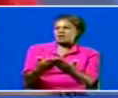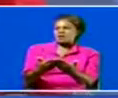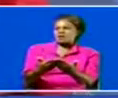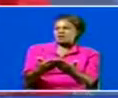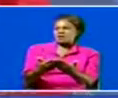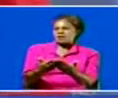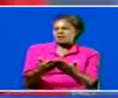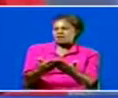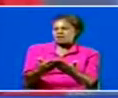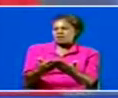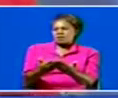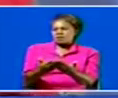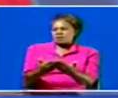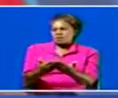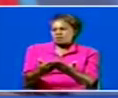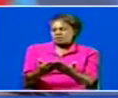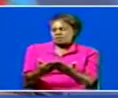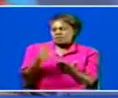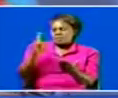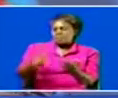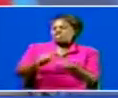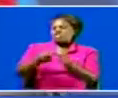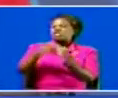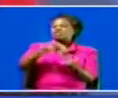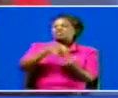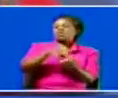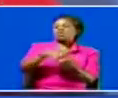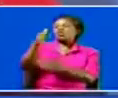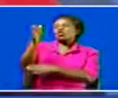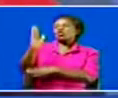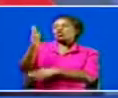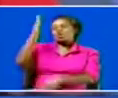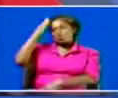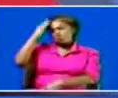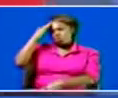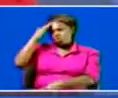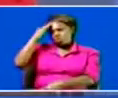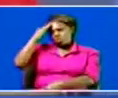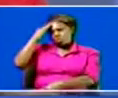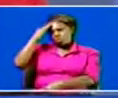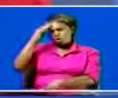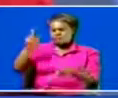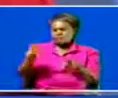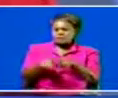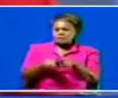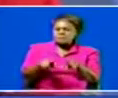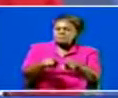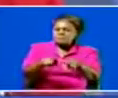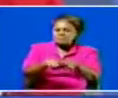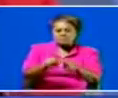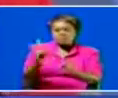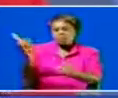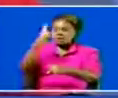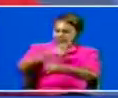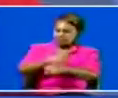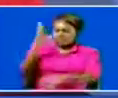Hakuna alelala na ubavu akamkana huo, lazima utageuka. Mwenyezi Mungu ndivyo anavyojua ya kuwa halali na mtu. Siku moja